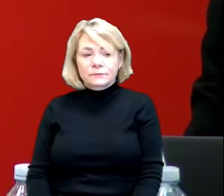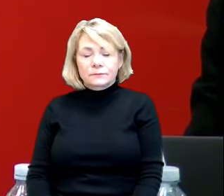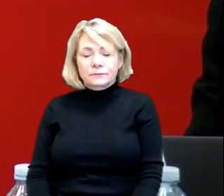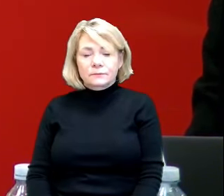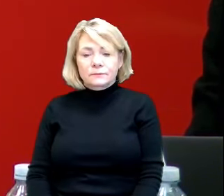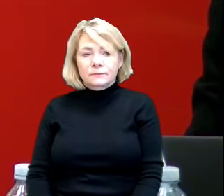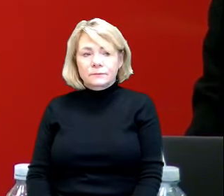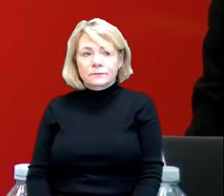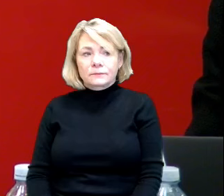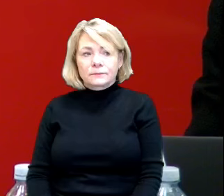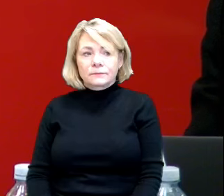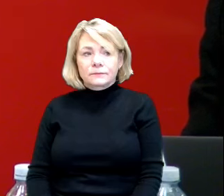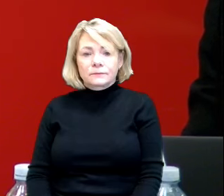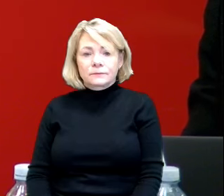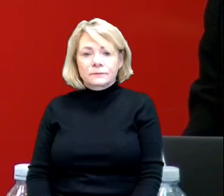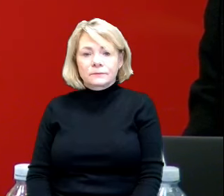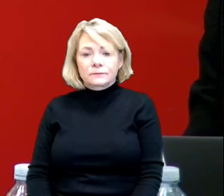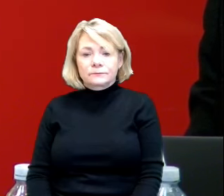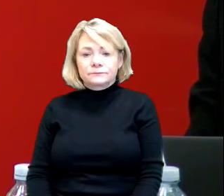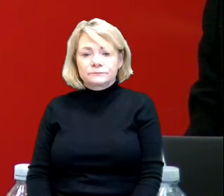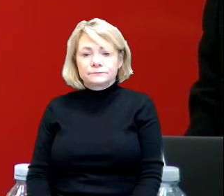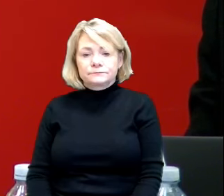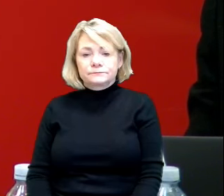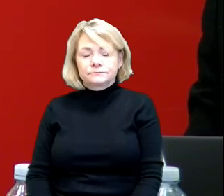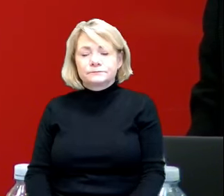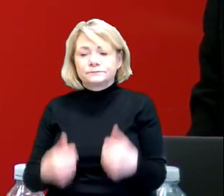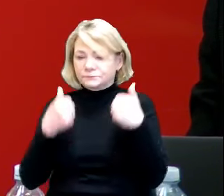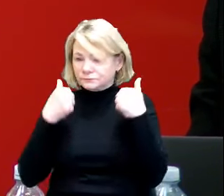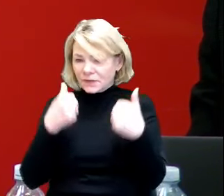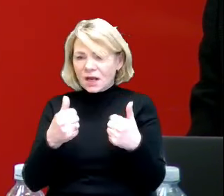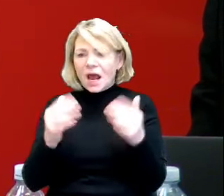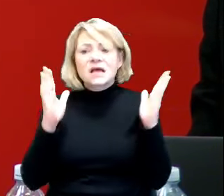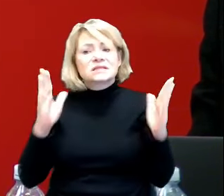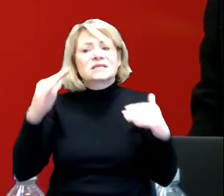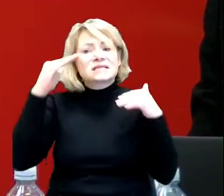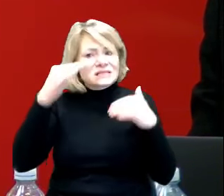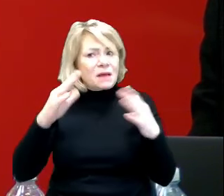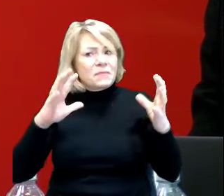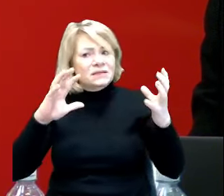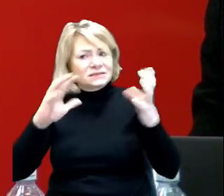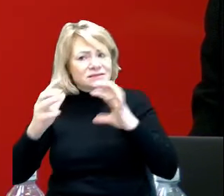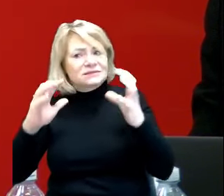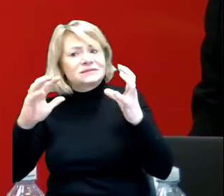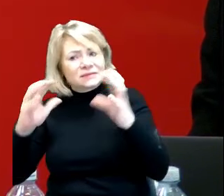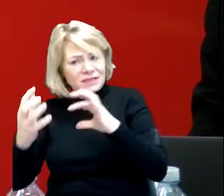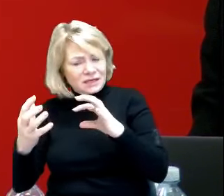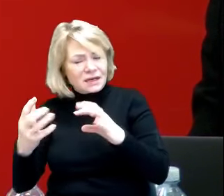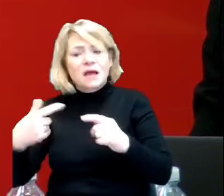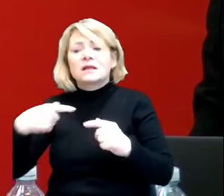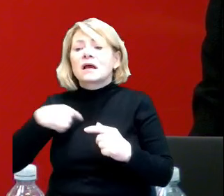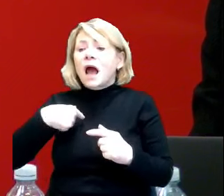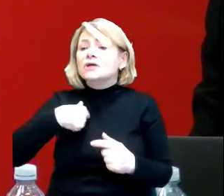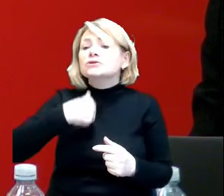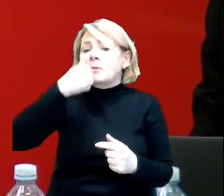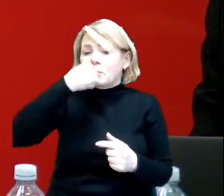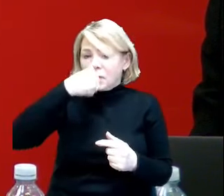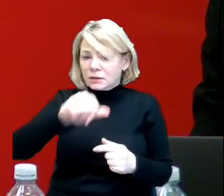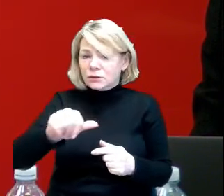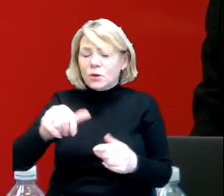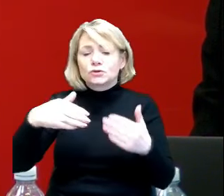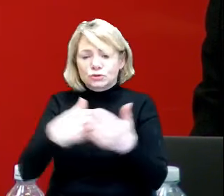taip gerai stringa sistema tai aš prašau tada dar sekį bandyti a